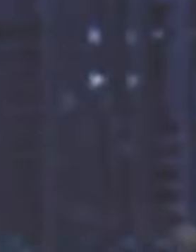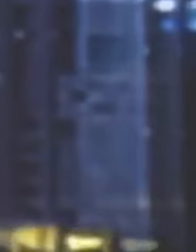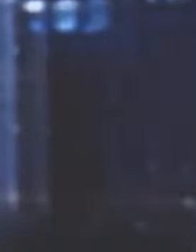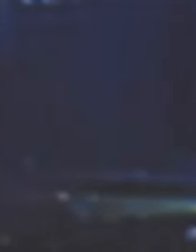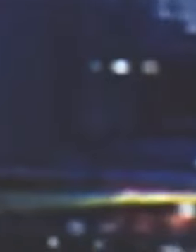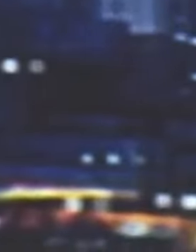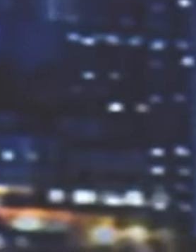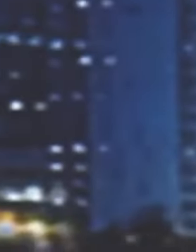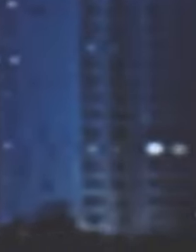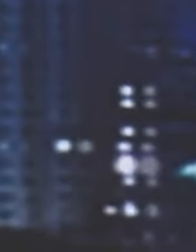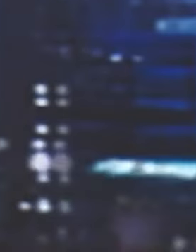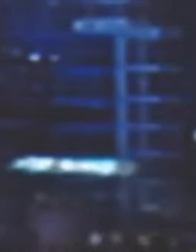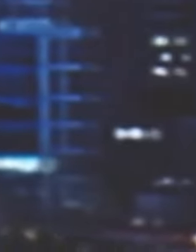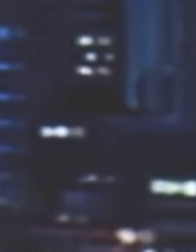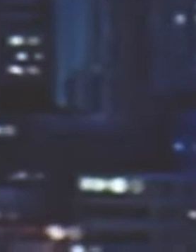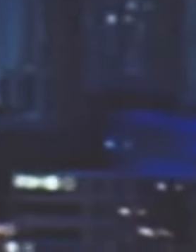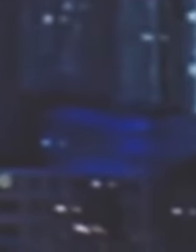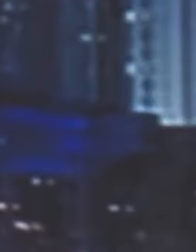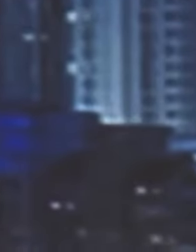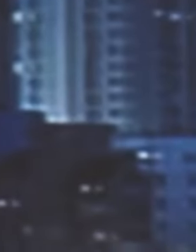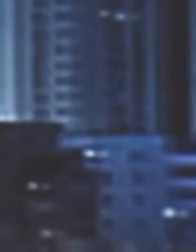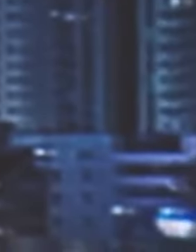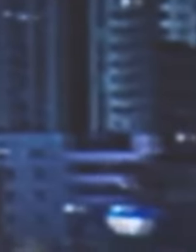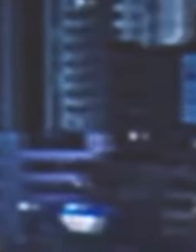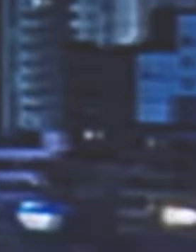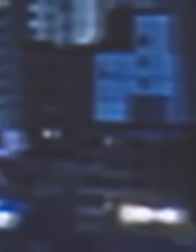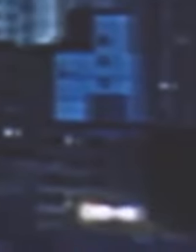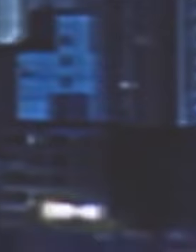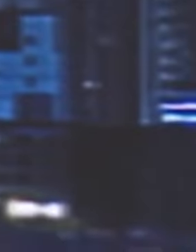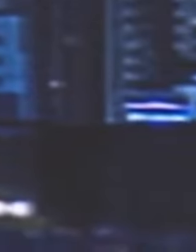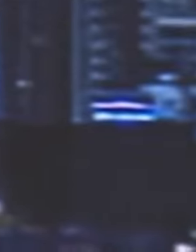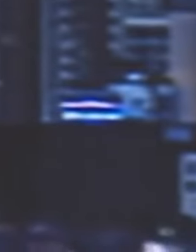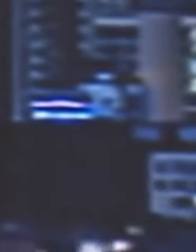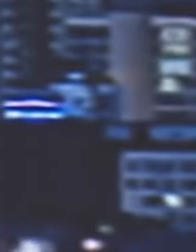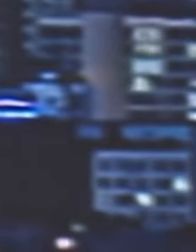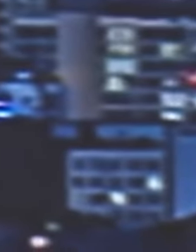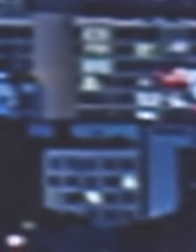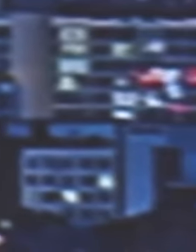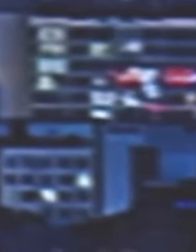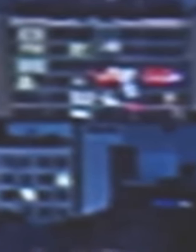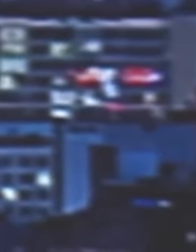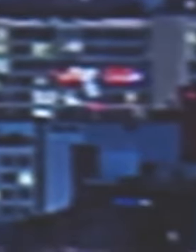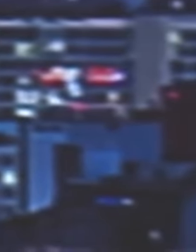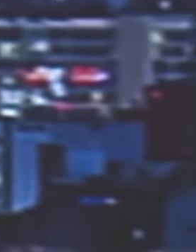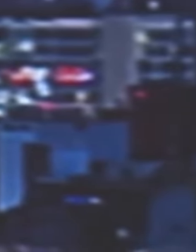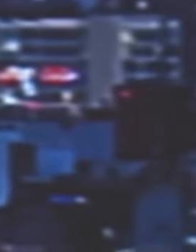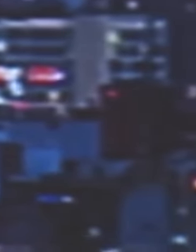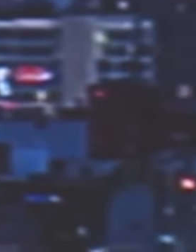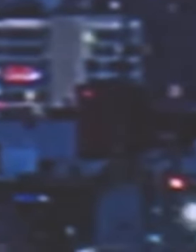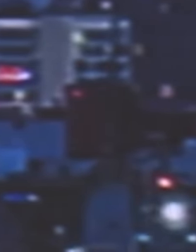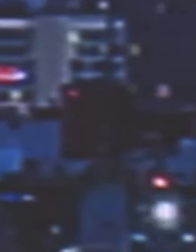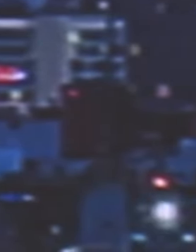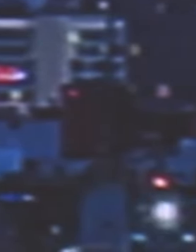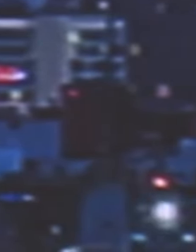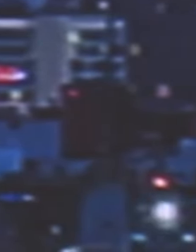JTBC 뉴스를 시청해 주셔서 고맙습니다. 저희는 저녁 6시 50분 뉴스룸에서 뵙겠습니다.